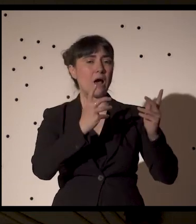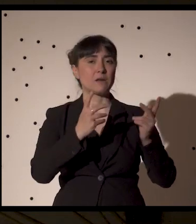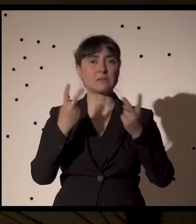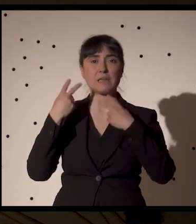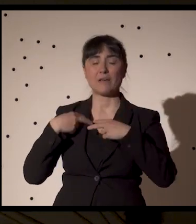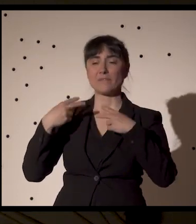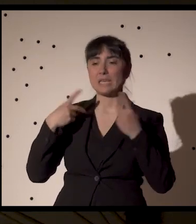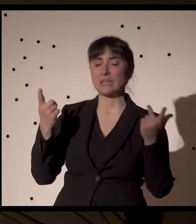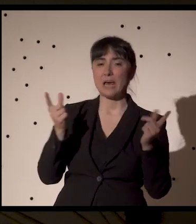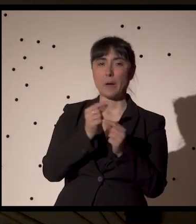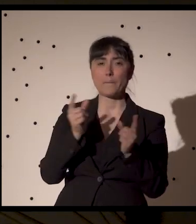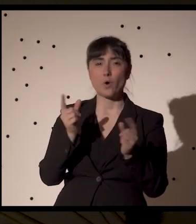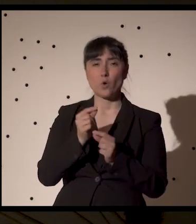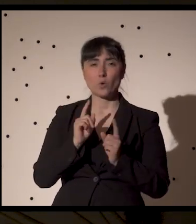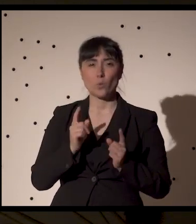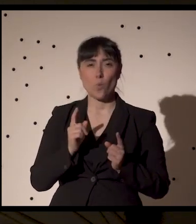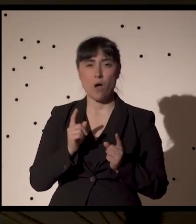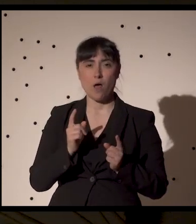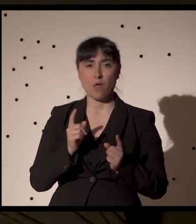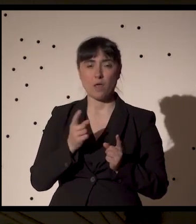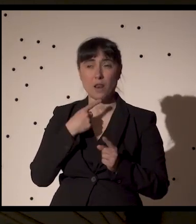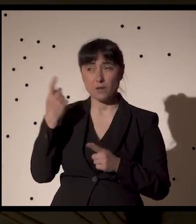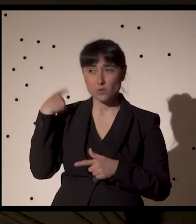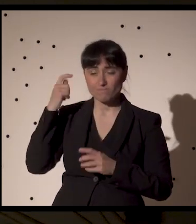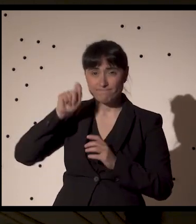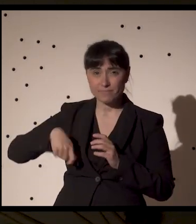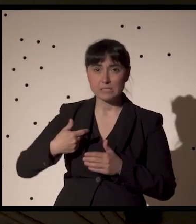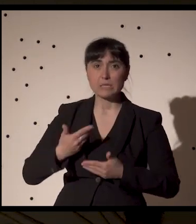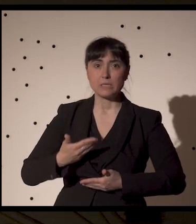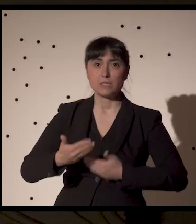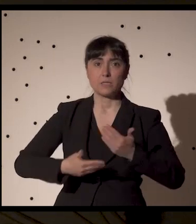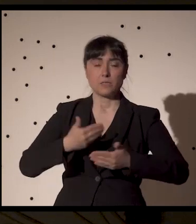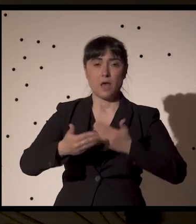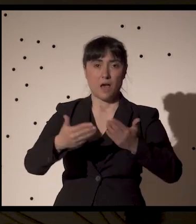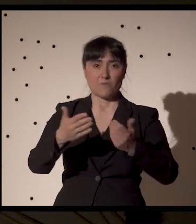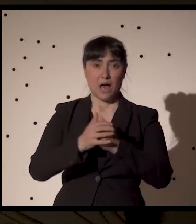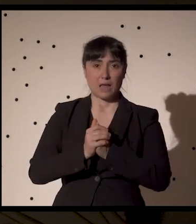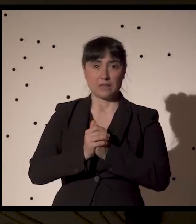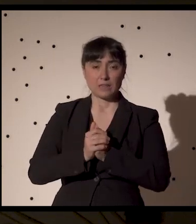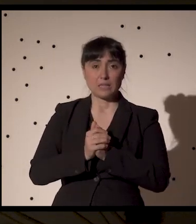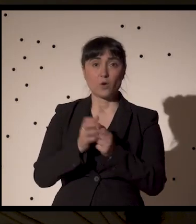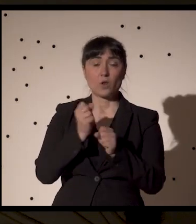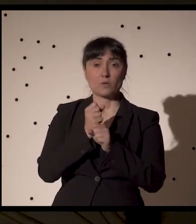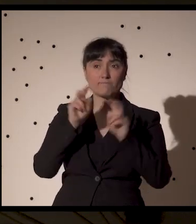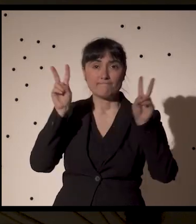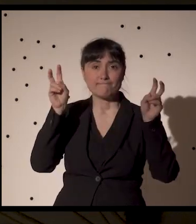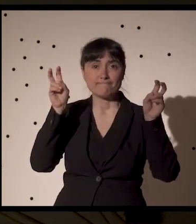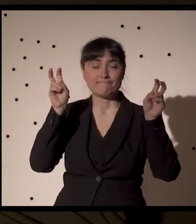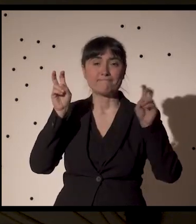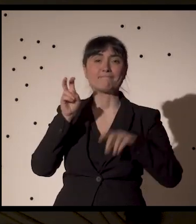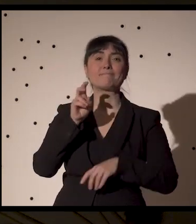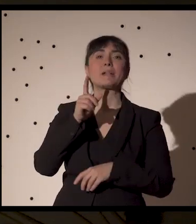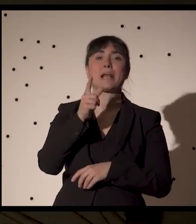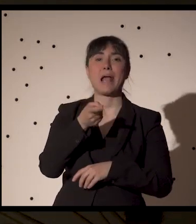Edda gabler e che continua quest'anno per l'appunto con la riscrittura del Gabbiano Tra l'altro mi